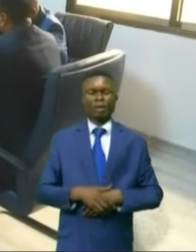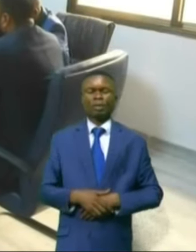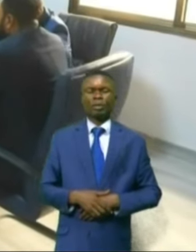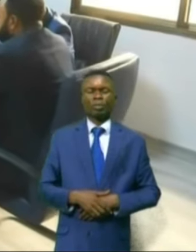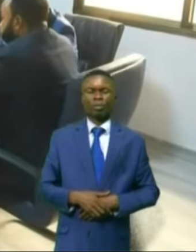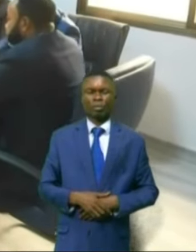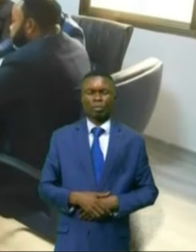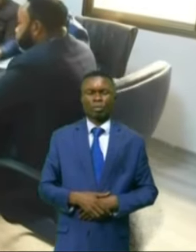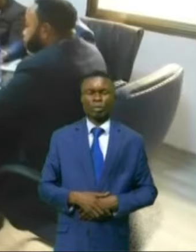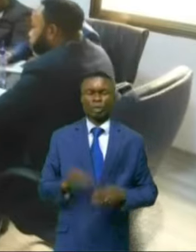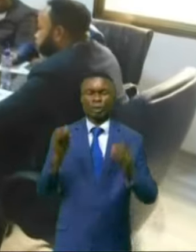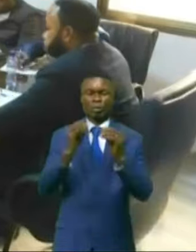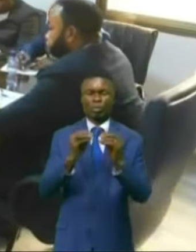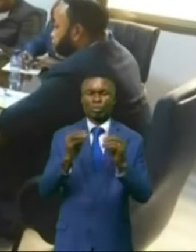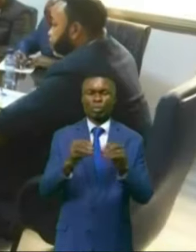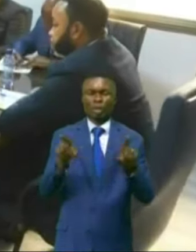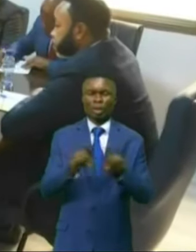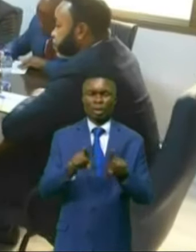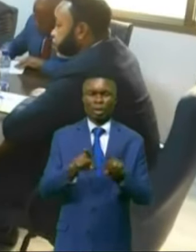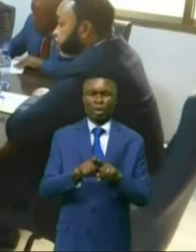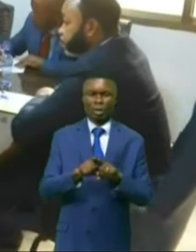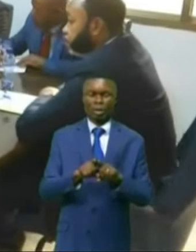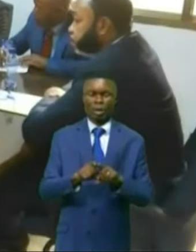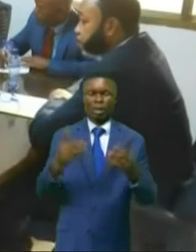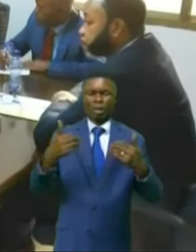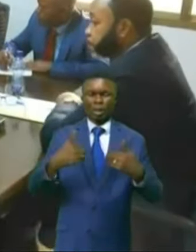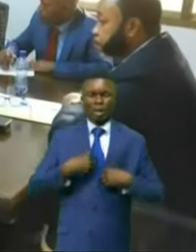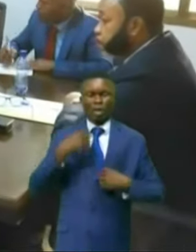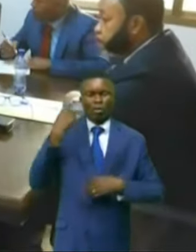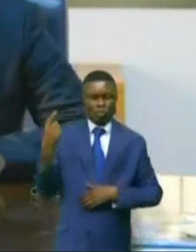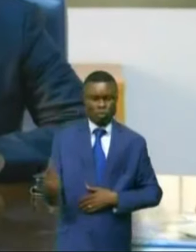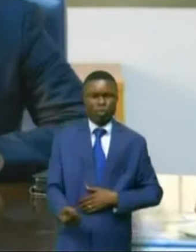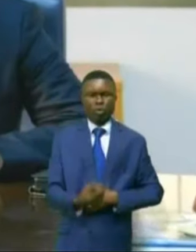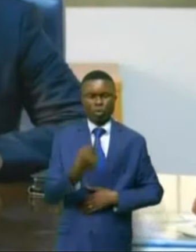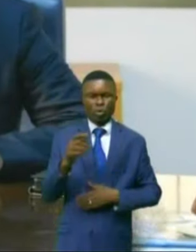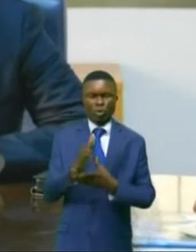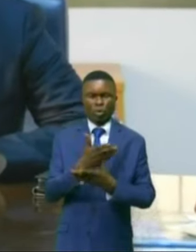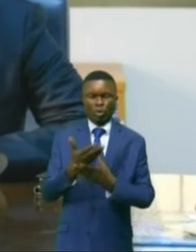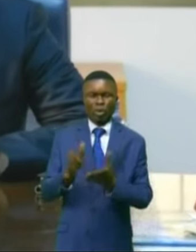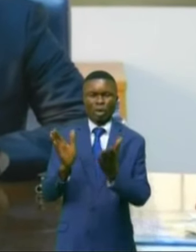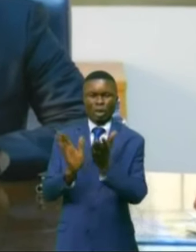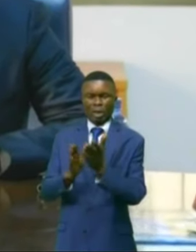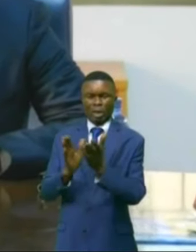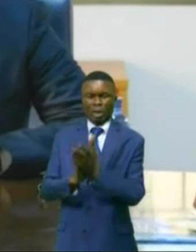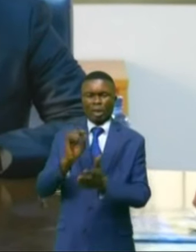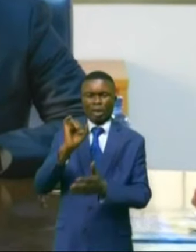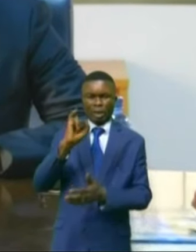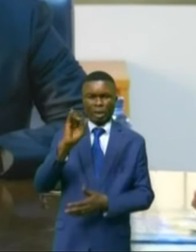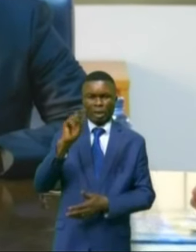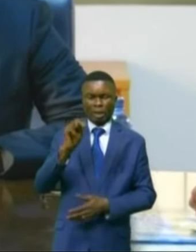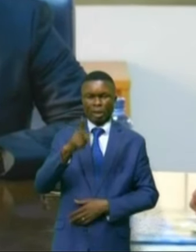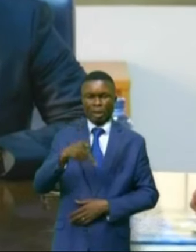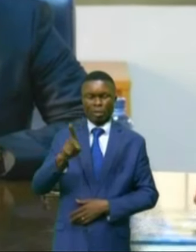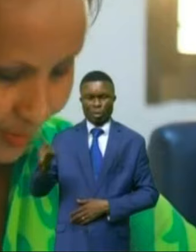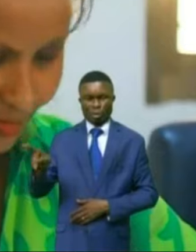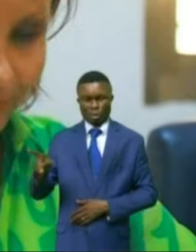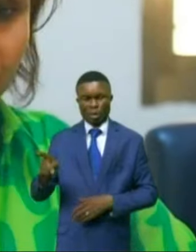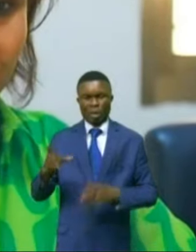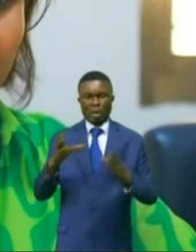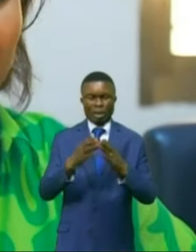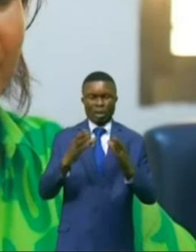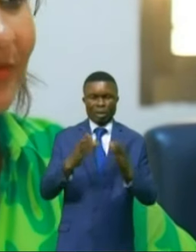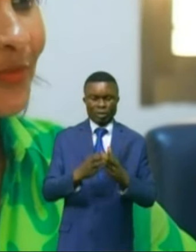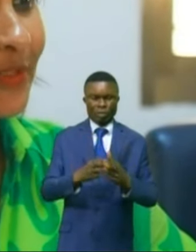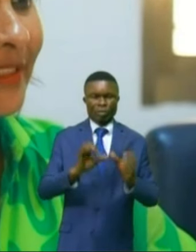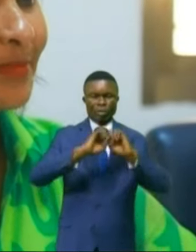C'est une réunion comme on devrait les avoir régulièrement entre l'Institut national de préparation professionnelle et